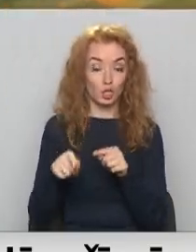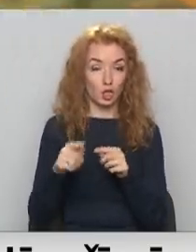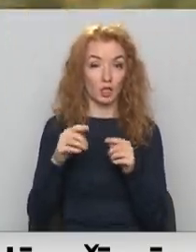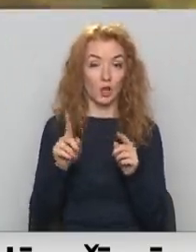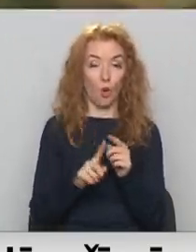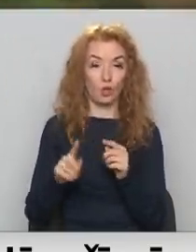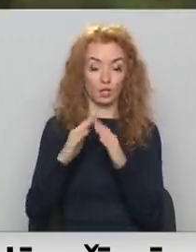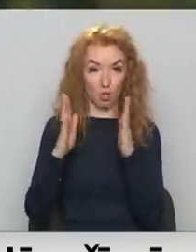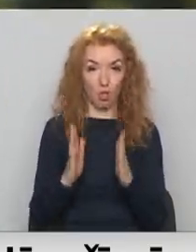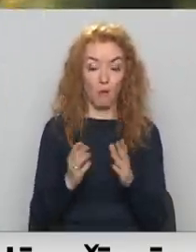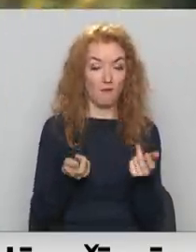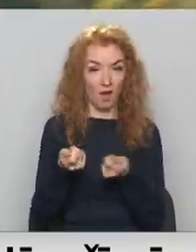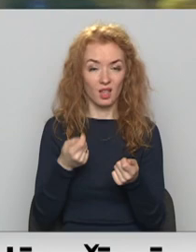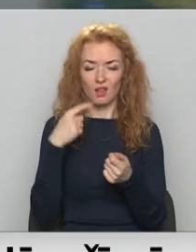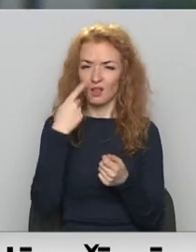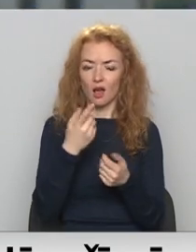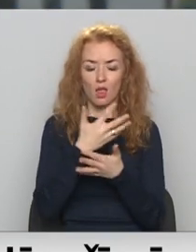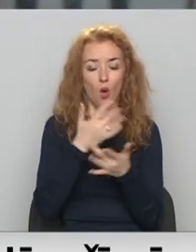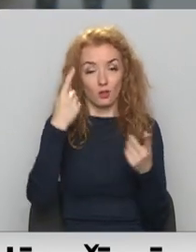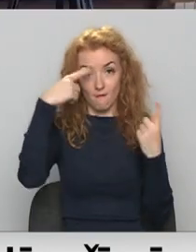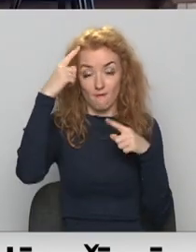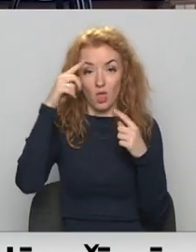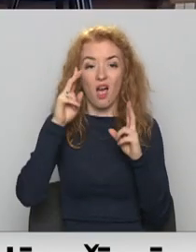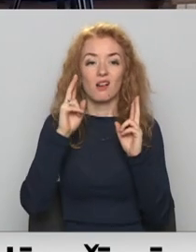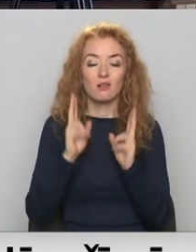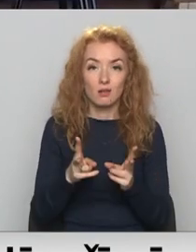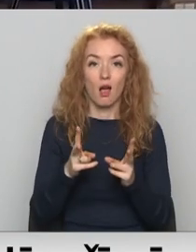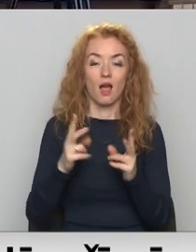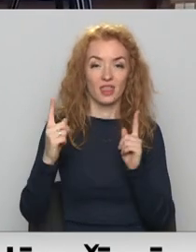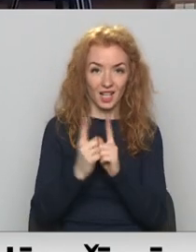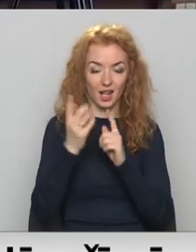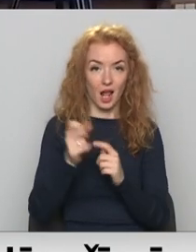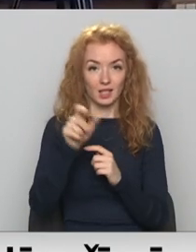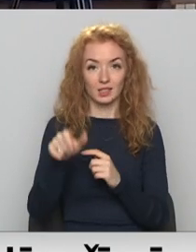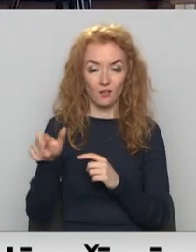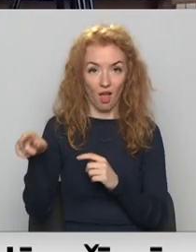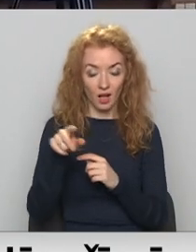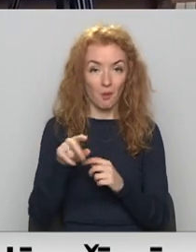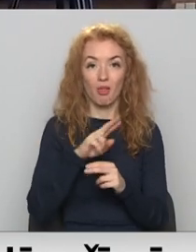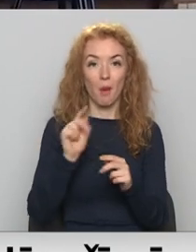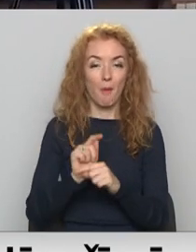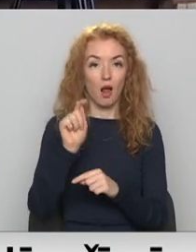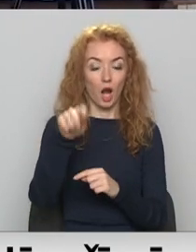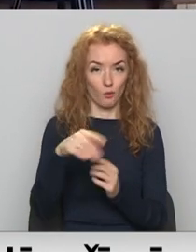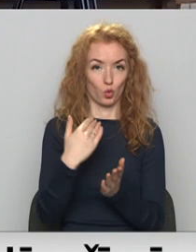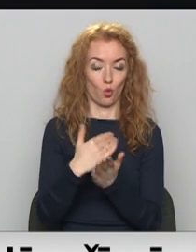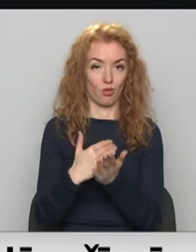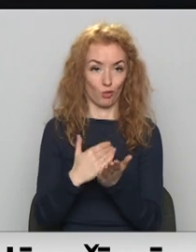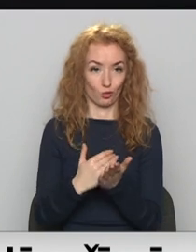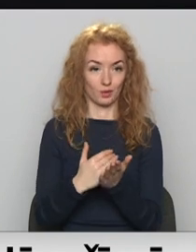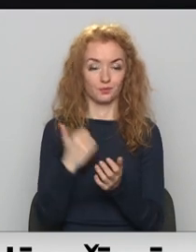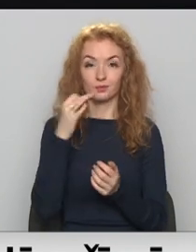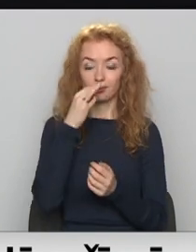ka nācies pielikt daudz izdomus un pārņemt neierastus veidus, kā tikties ar cilvēkiem, nepārkāpjot COVID-19 protokolu.